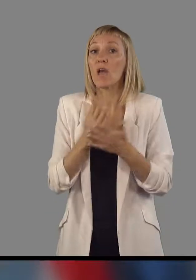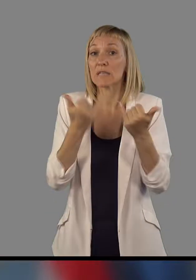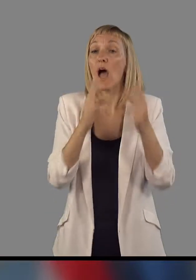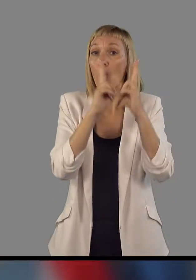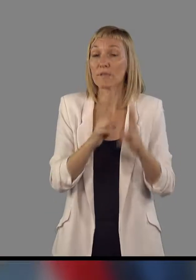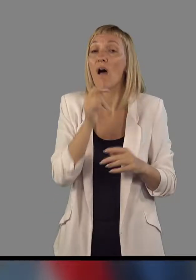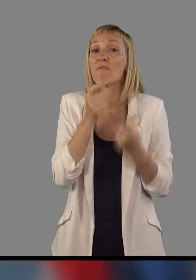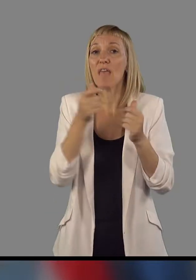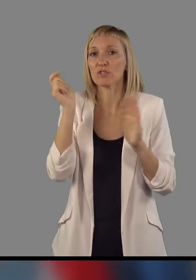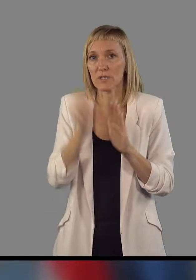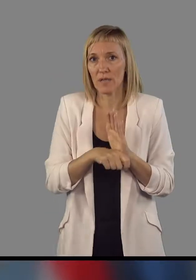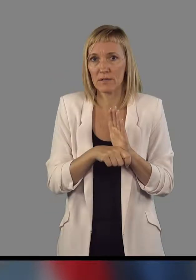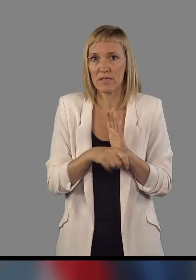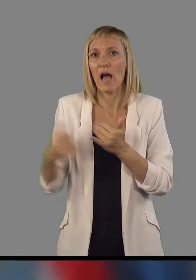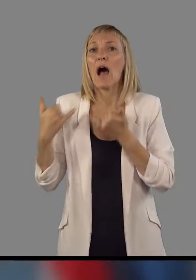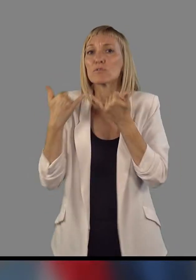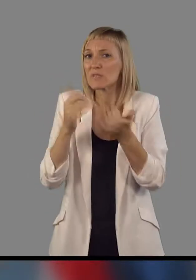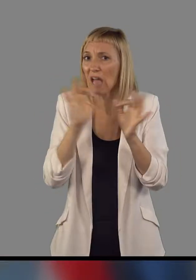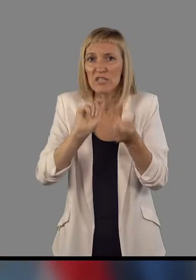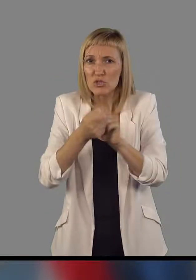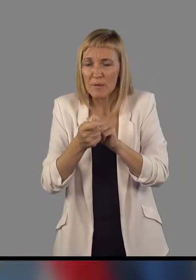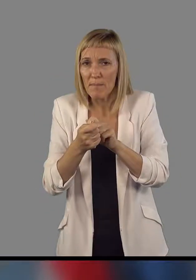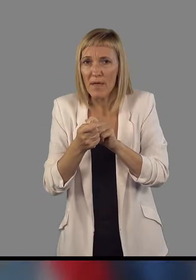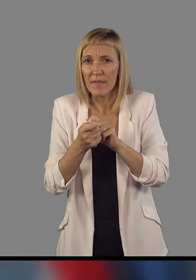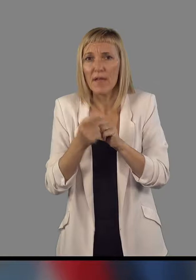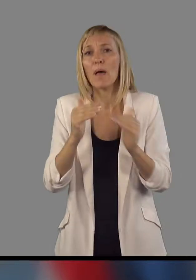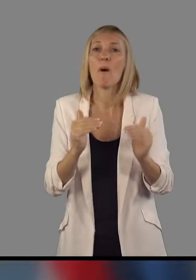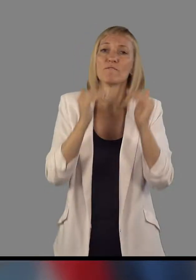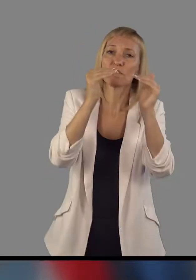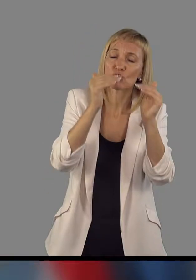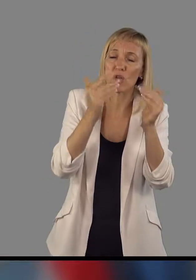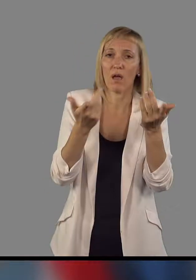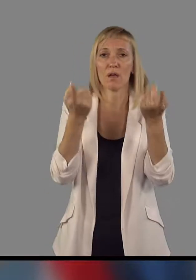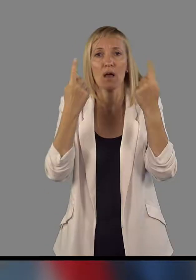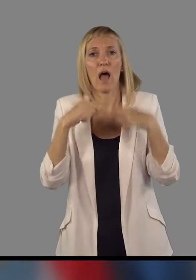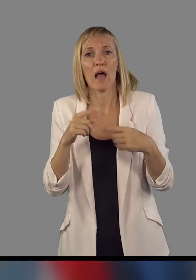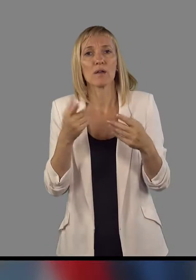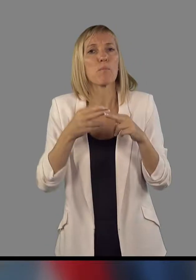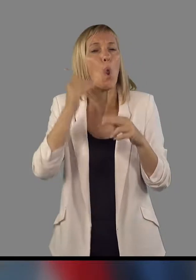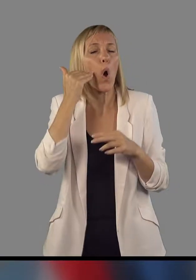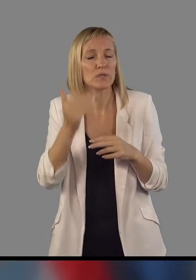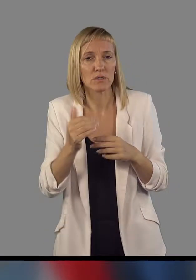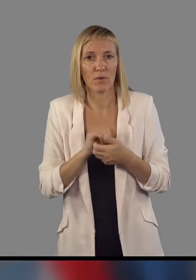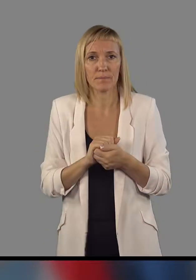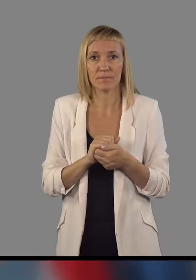Finančne sankcije že obstajajo. Niso zdaj spremenjene v smislu, da bi bile kaj višje ali pa da bi kaj bolj zaostrili to?